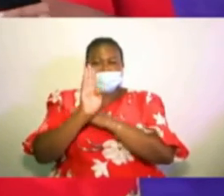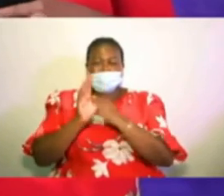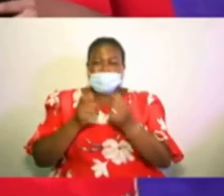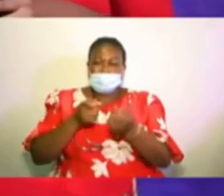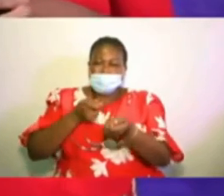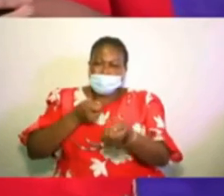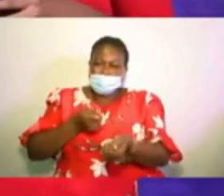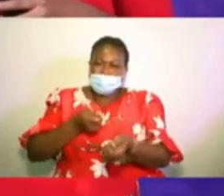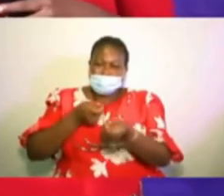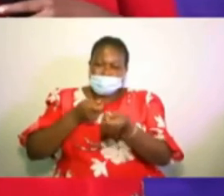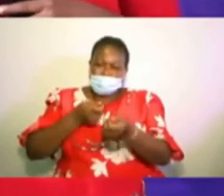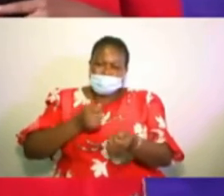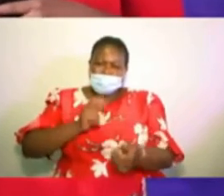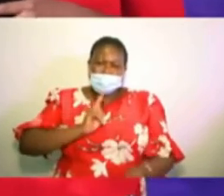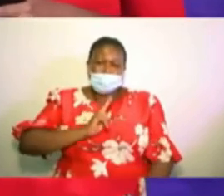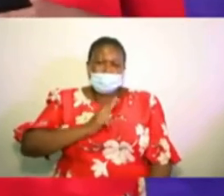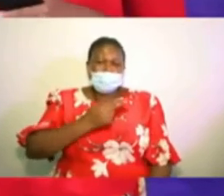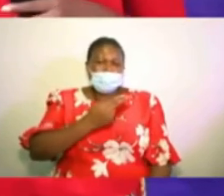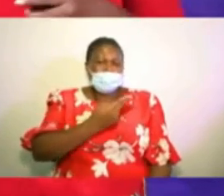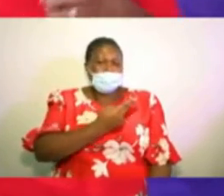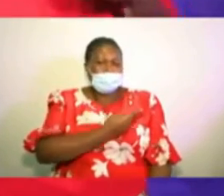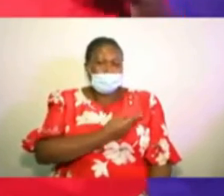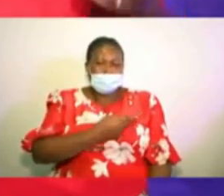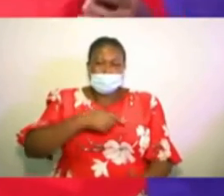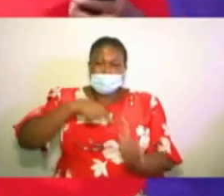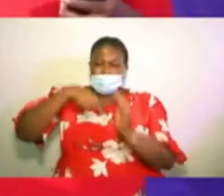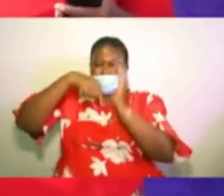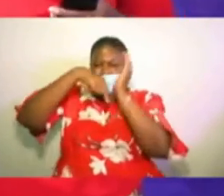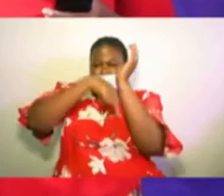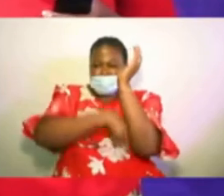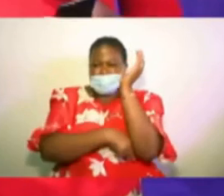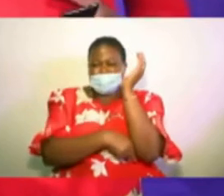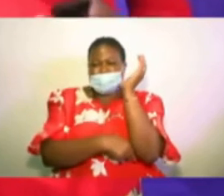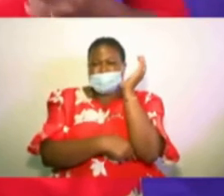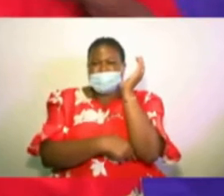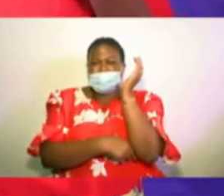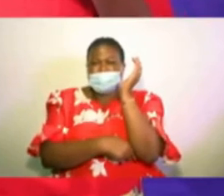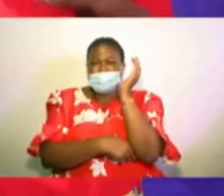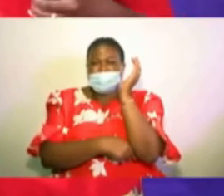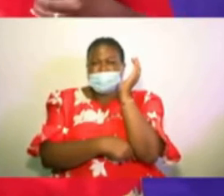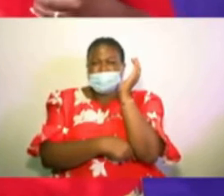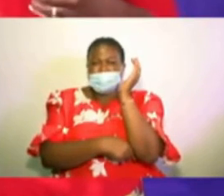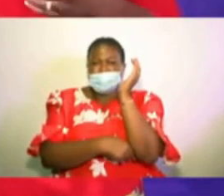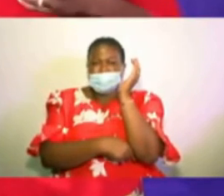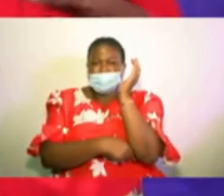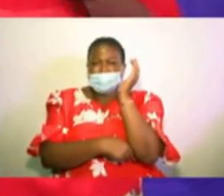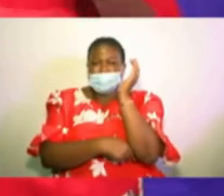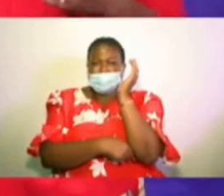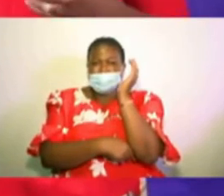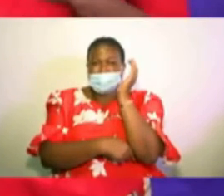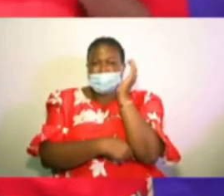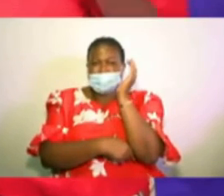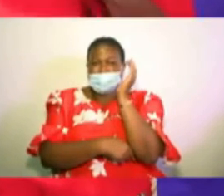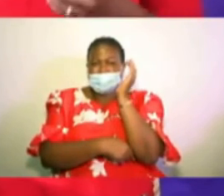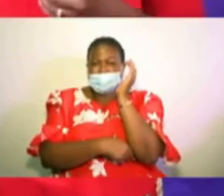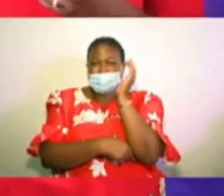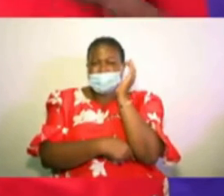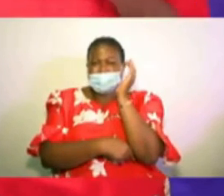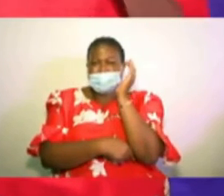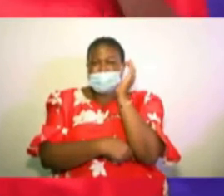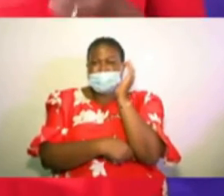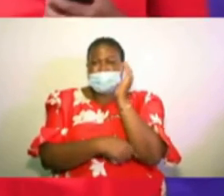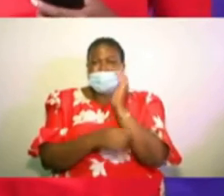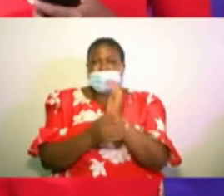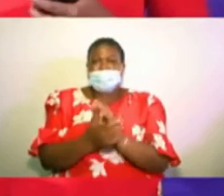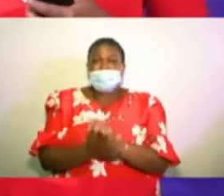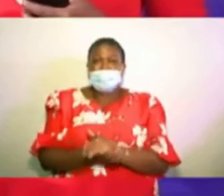shared with us are very deep. Et donc les choses que le Seigneur a déversées en nous et ce que ses serviteurs ont partagé